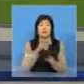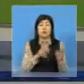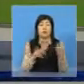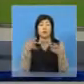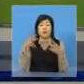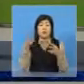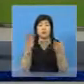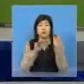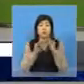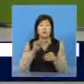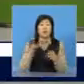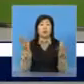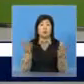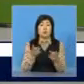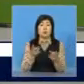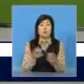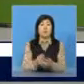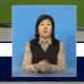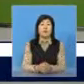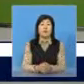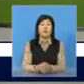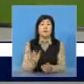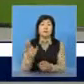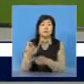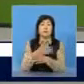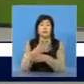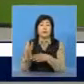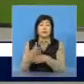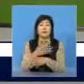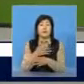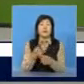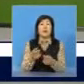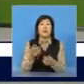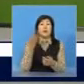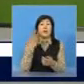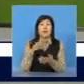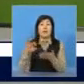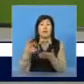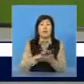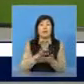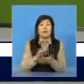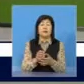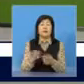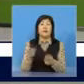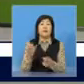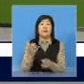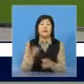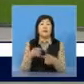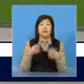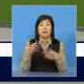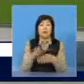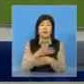техникамен қамтылған болады. Сол жерде тұрып сортировать етілеміз, яғни ол экстрен келген уақытта қызыл жолақ пен сары жолақ, жасыл жолақ деген